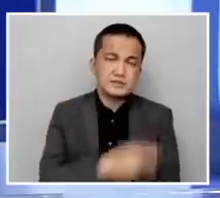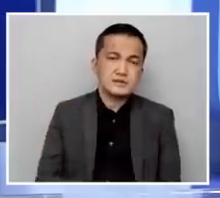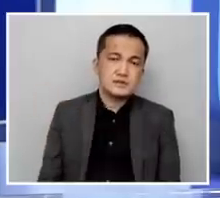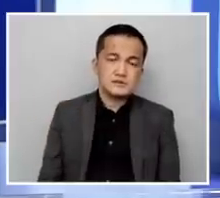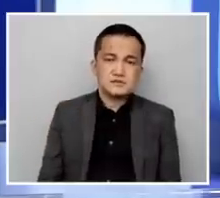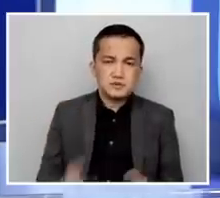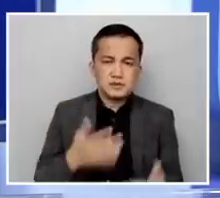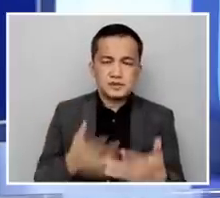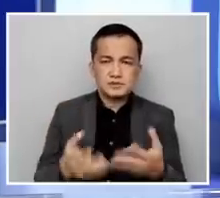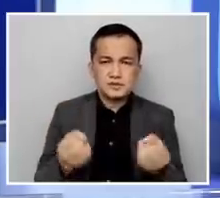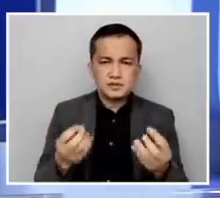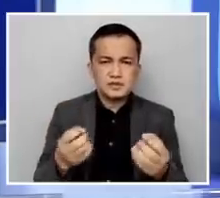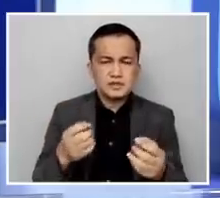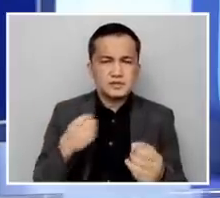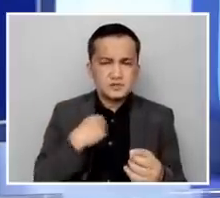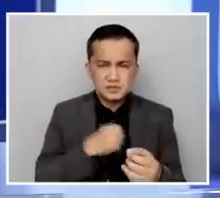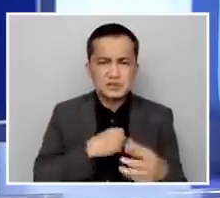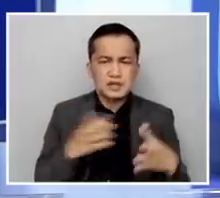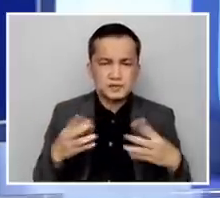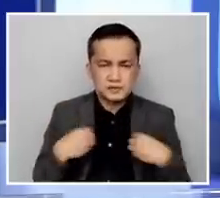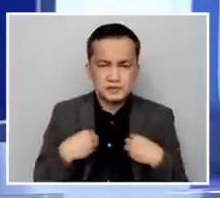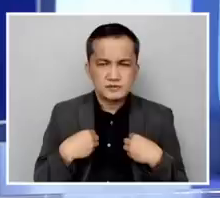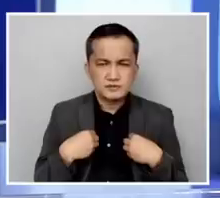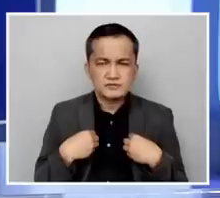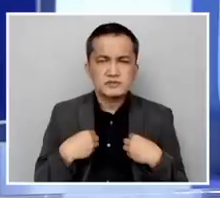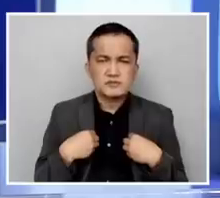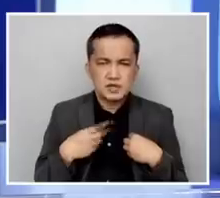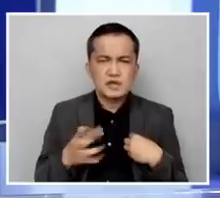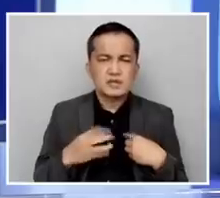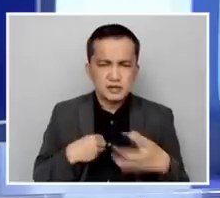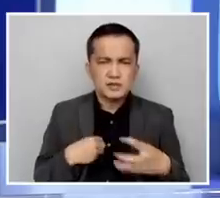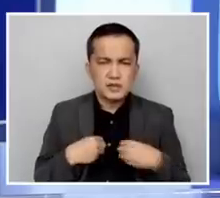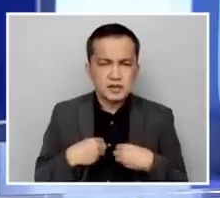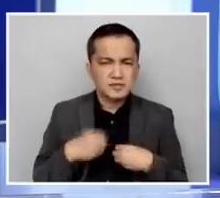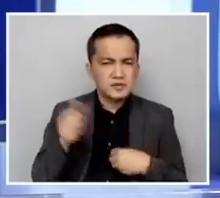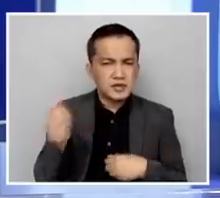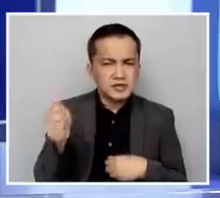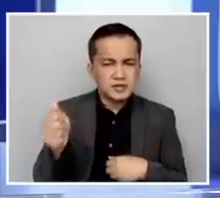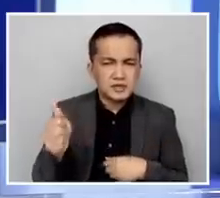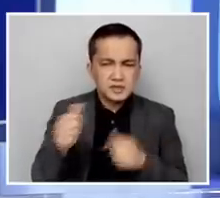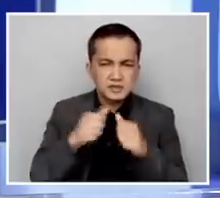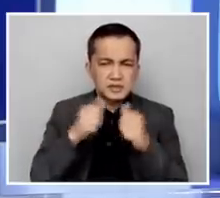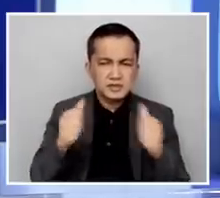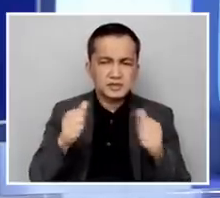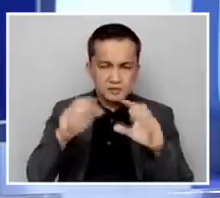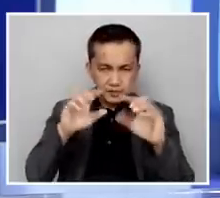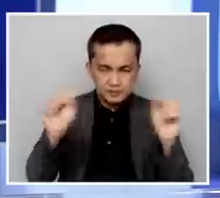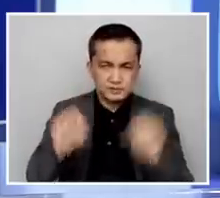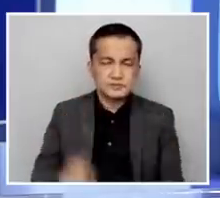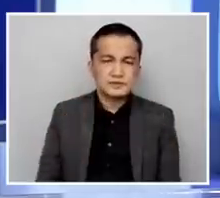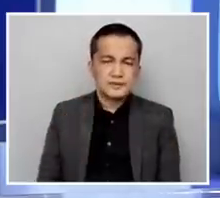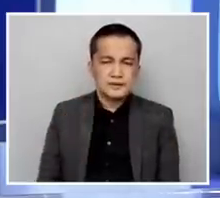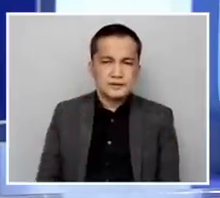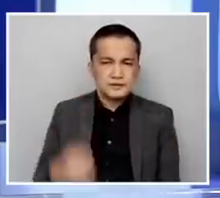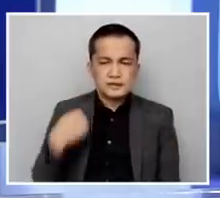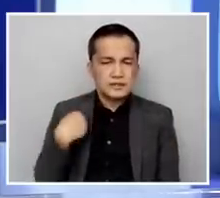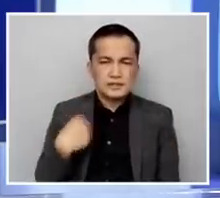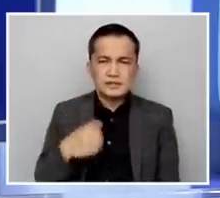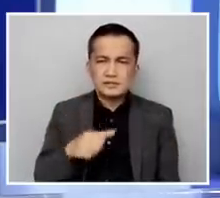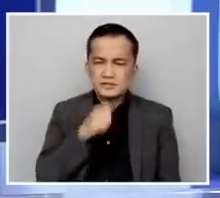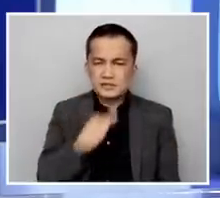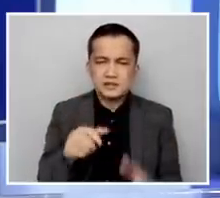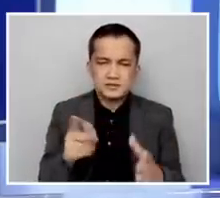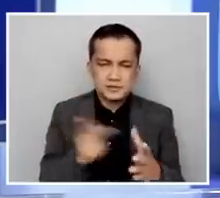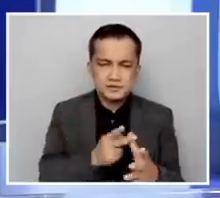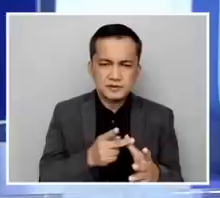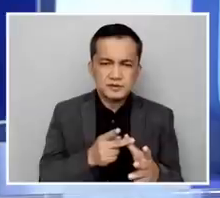maraming senador ang aminadong katanggap-tanggap sa kanila ang pahayag ng Pangulo na hindi prioridad ang